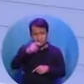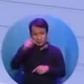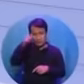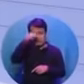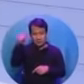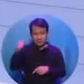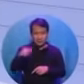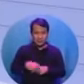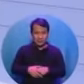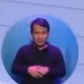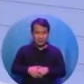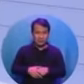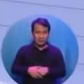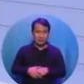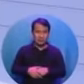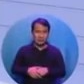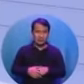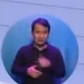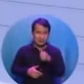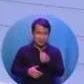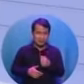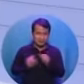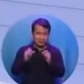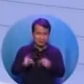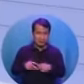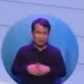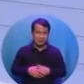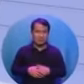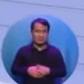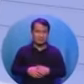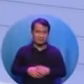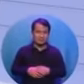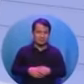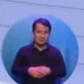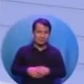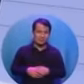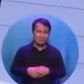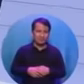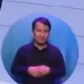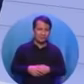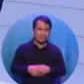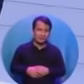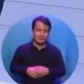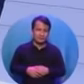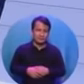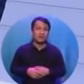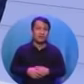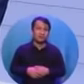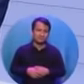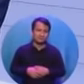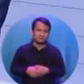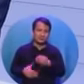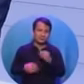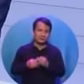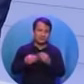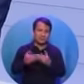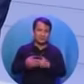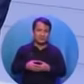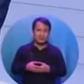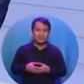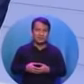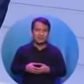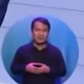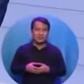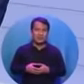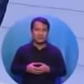po kasi po. Hindi ba uling nawala roasters? Nawala po kasi yung... Po? Hindi ba uling roasters? Po, yung ano lang po, yung... mga fried chicken lang